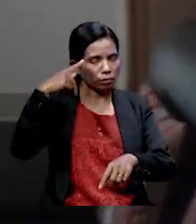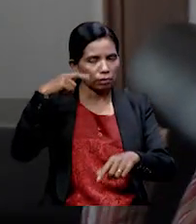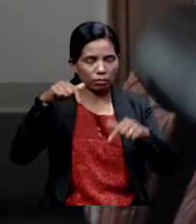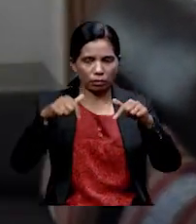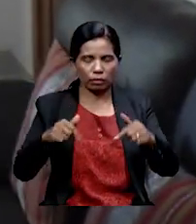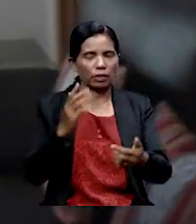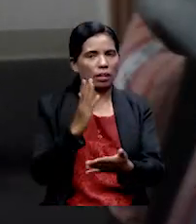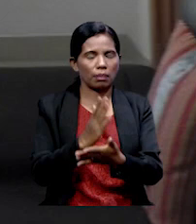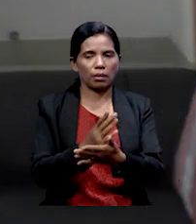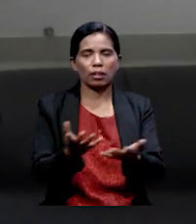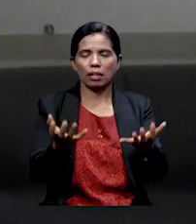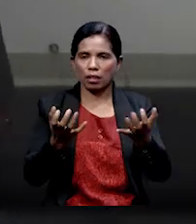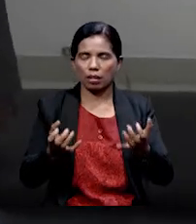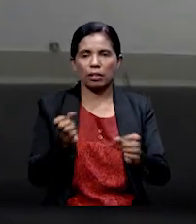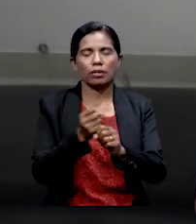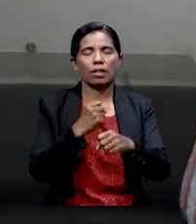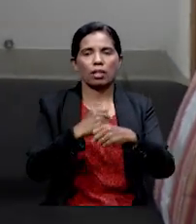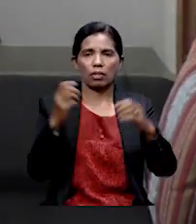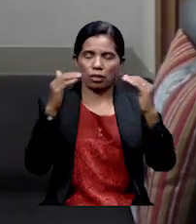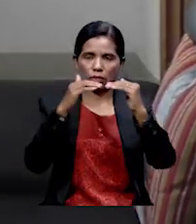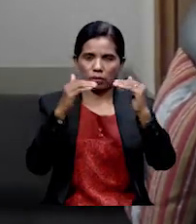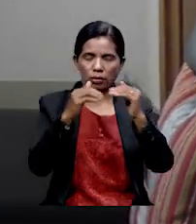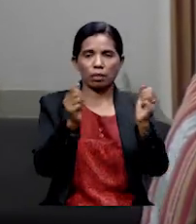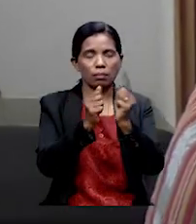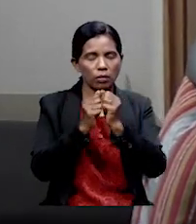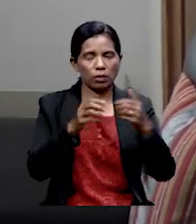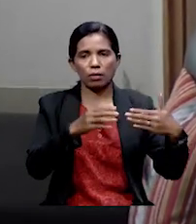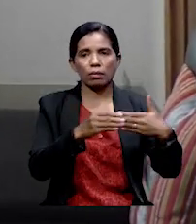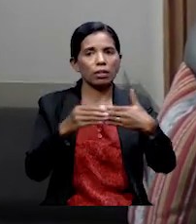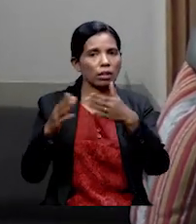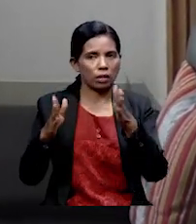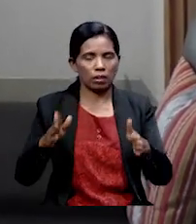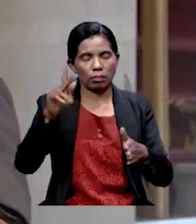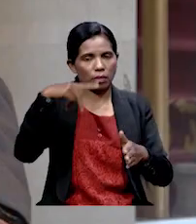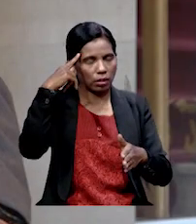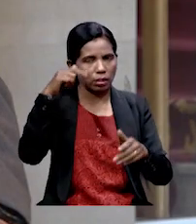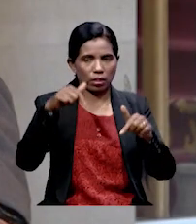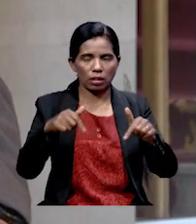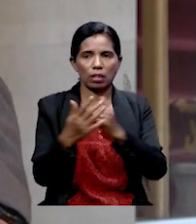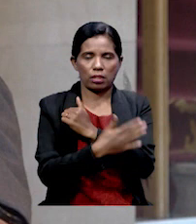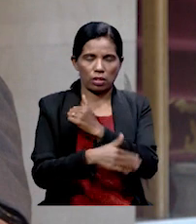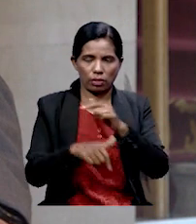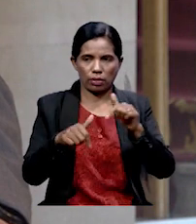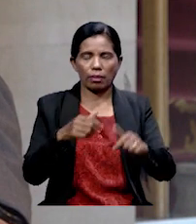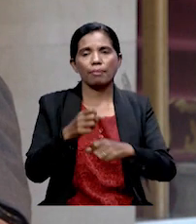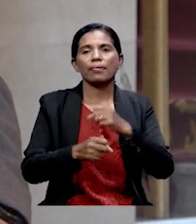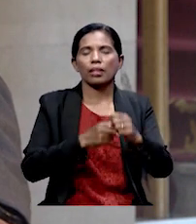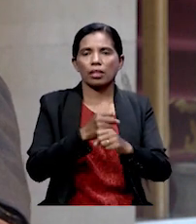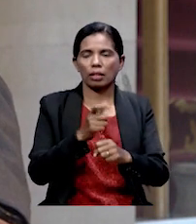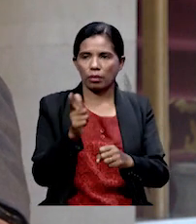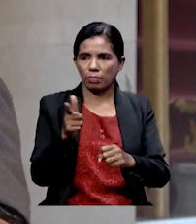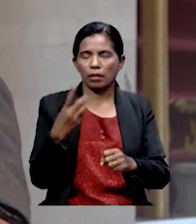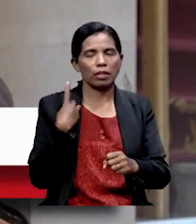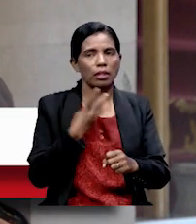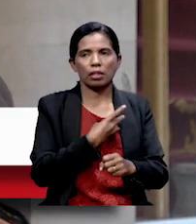impede ninia inisiativa ho dihalo dialogu hamutuk ho leader politikus sira herailaran. Ya tine ruanulu nerarang itu ho tu sidau